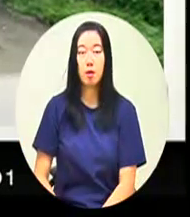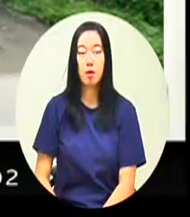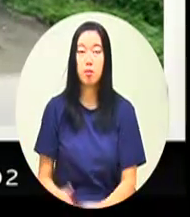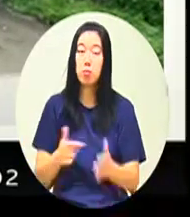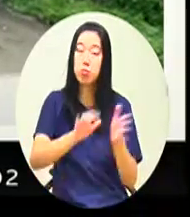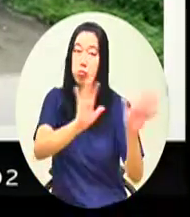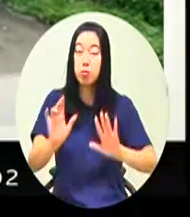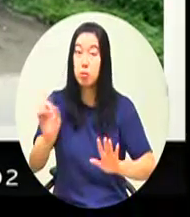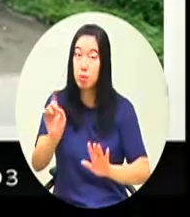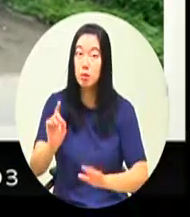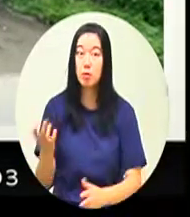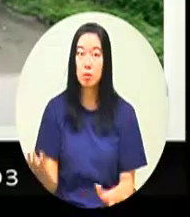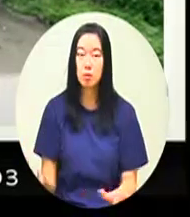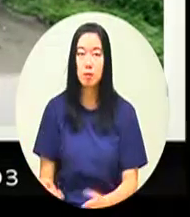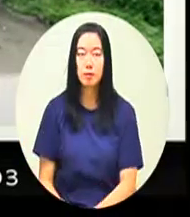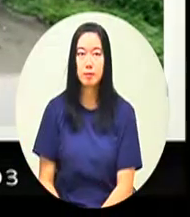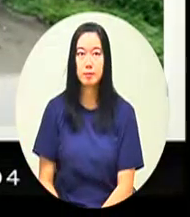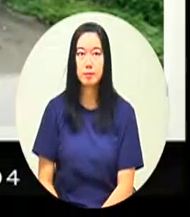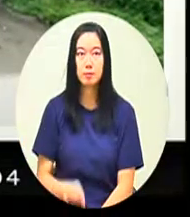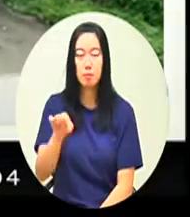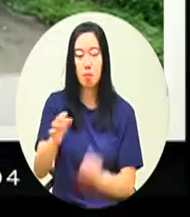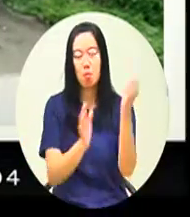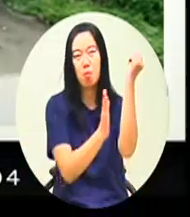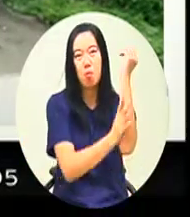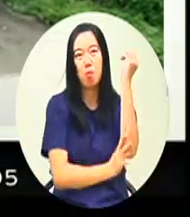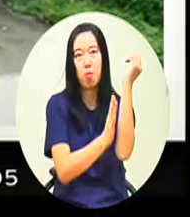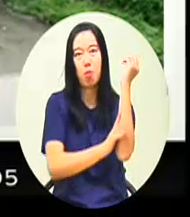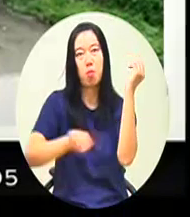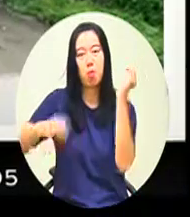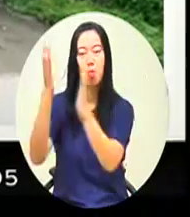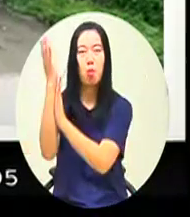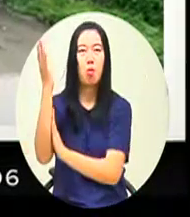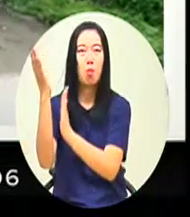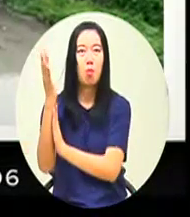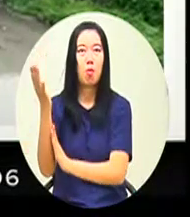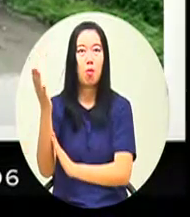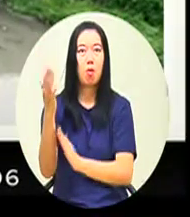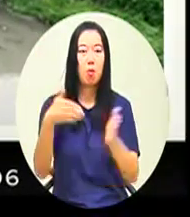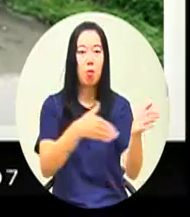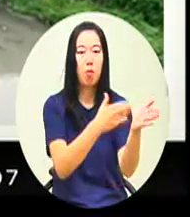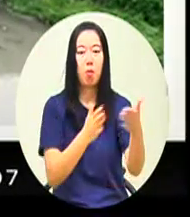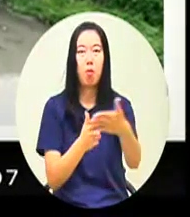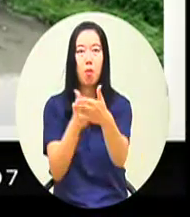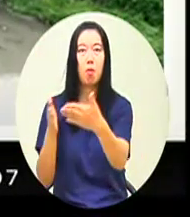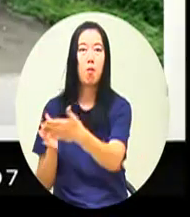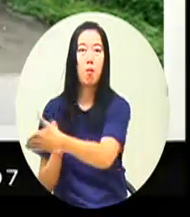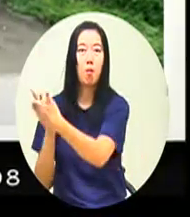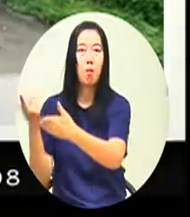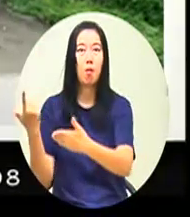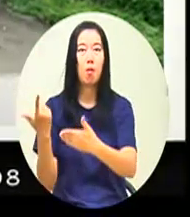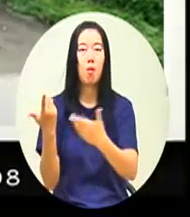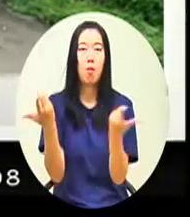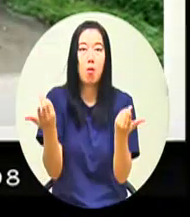又这边又是墙，那边又是墙，这边又是墙，只有往店家人家住家里面